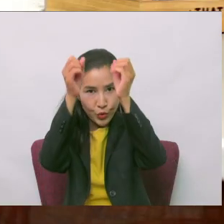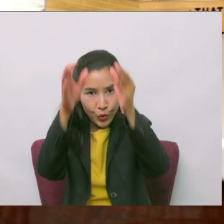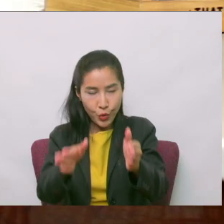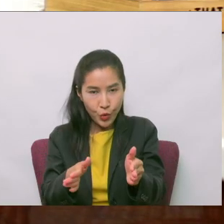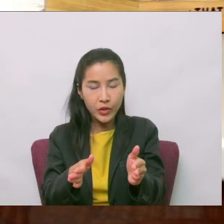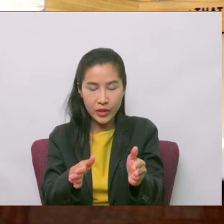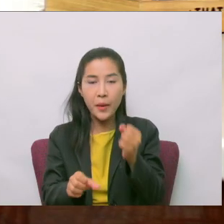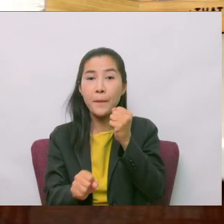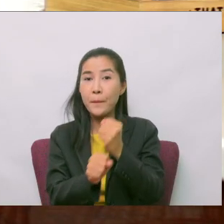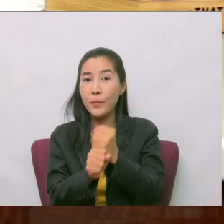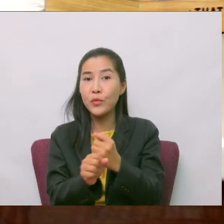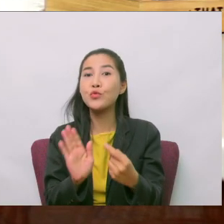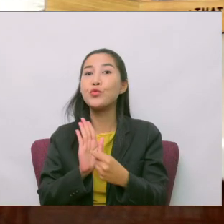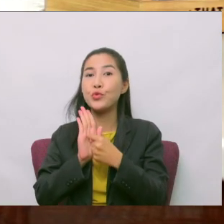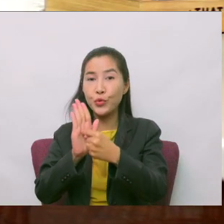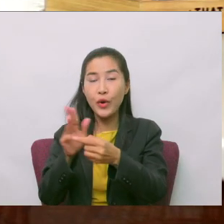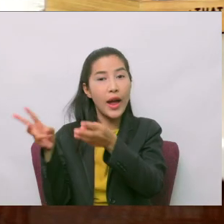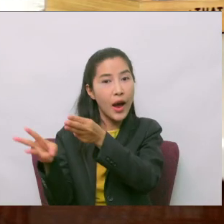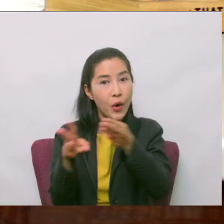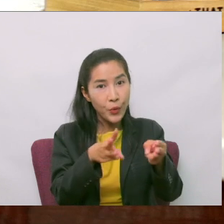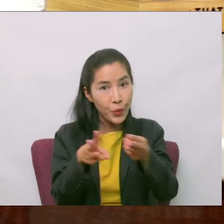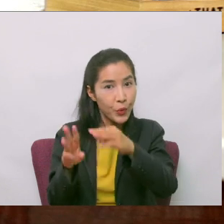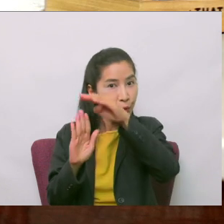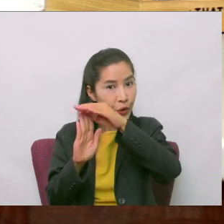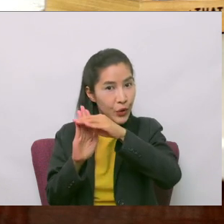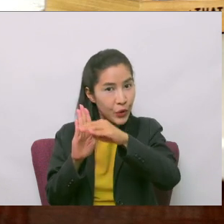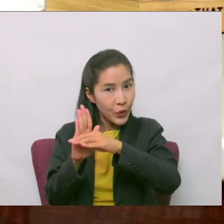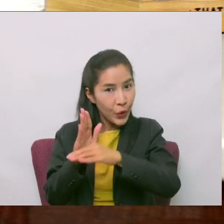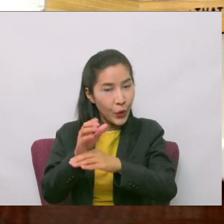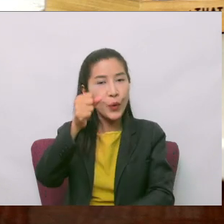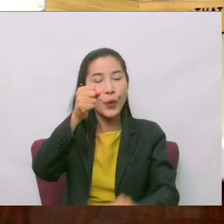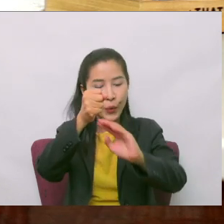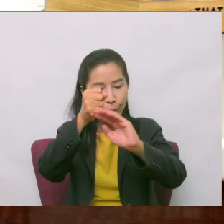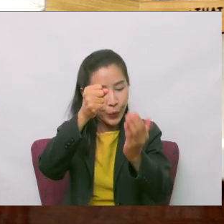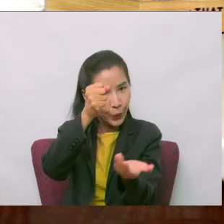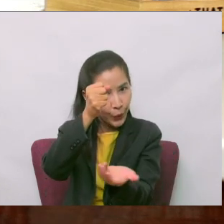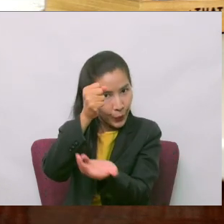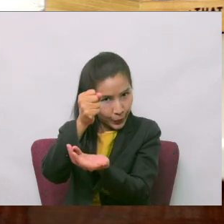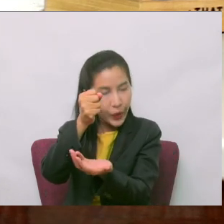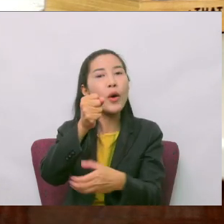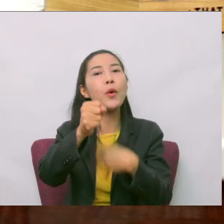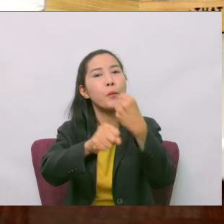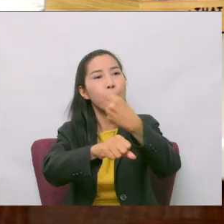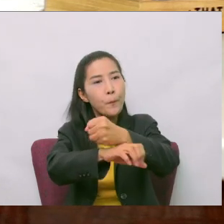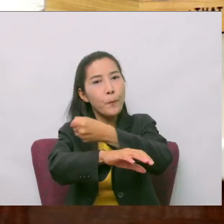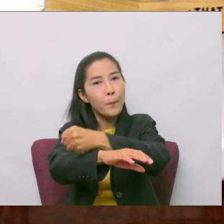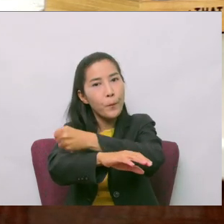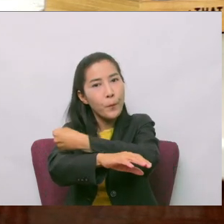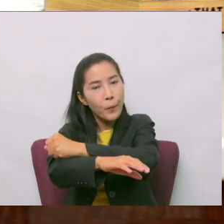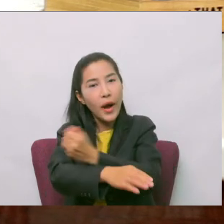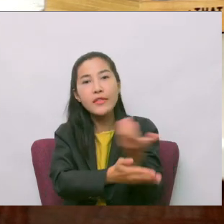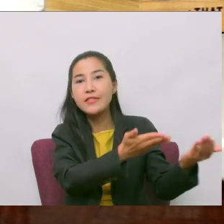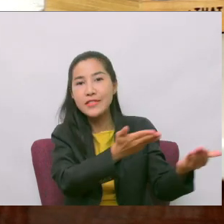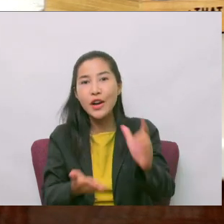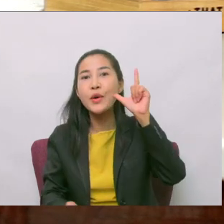ในเรื่องของวิธีการทำลูกประคบสมุนไพรนะคะตอนนี้อยู่ในห้องกับเราแล้วนะคะเชิญคุณแม่น้องชม